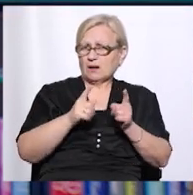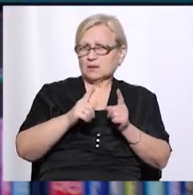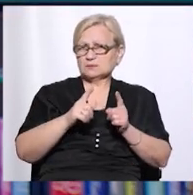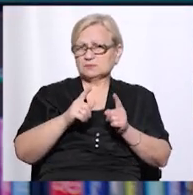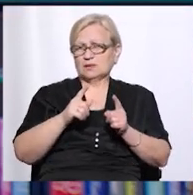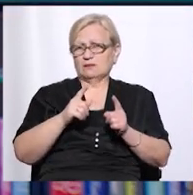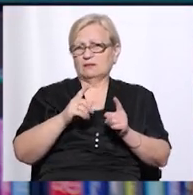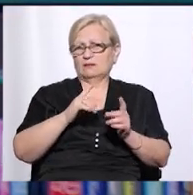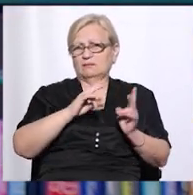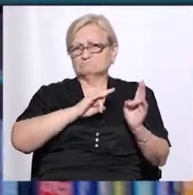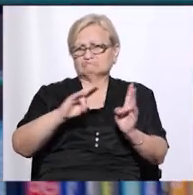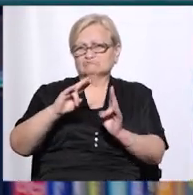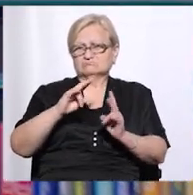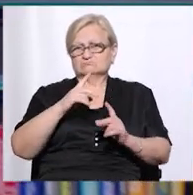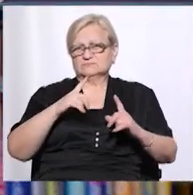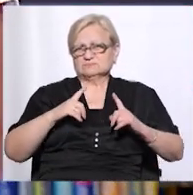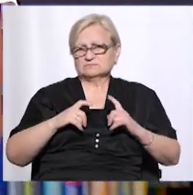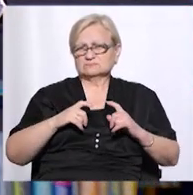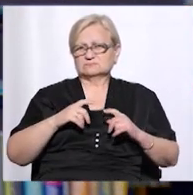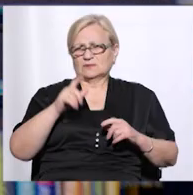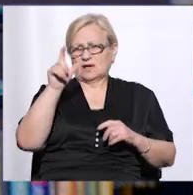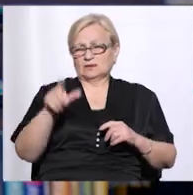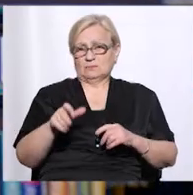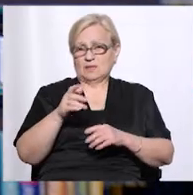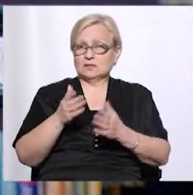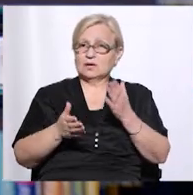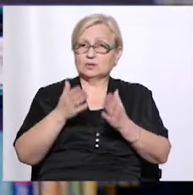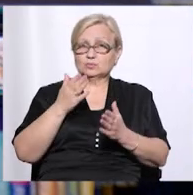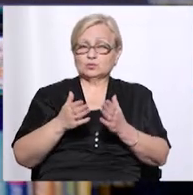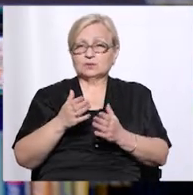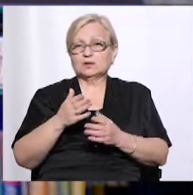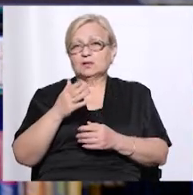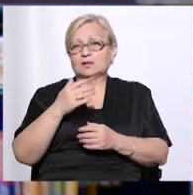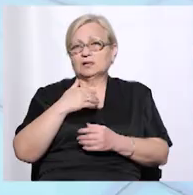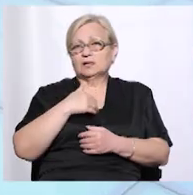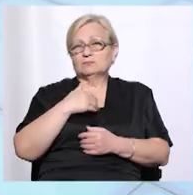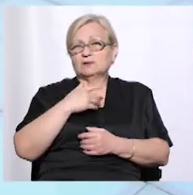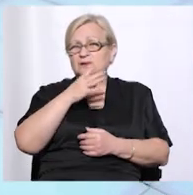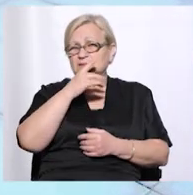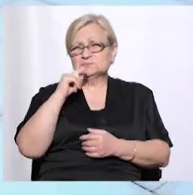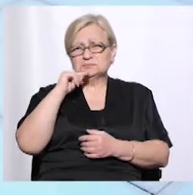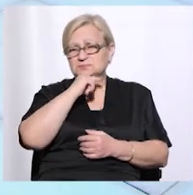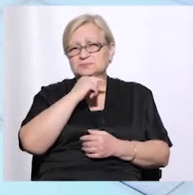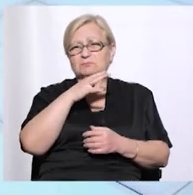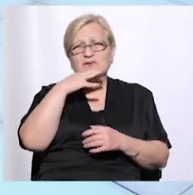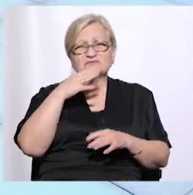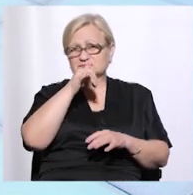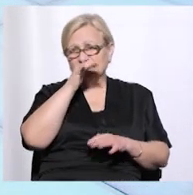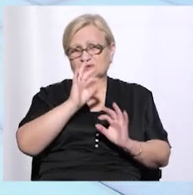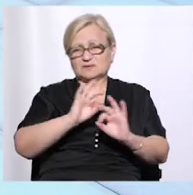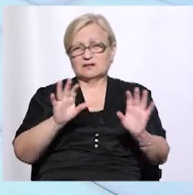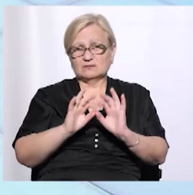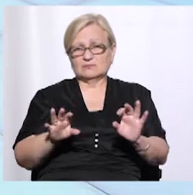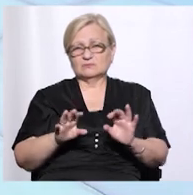თქვენც იფიქროთ ამაზე. და სანამ მეფე გიორგის პორტრეტს სამწუხაროდ ძალიან მოკლედ დროის ფორმატის გამო არ გვაქვს საშუალება